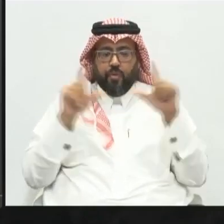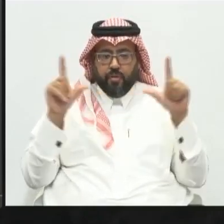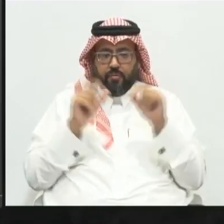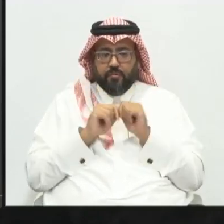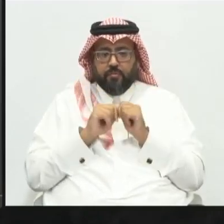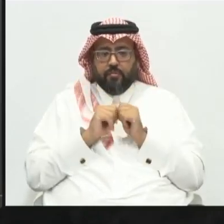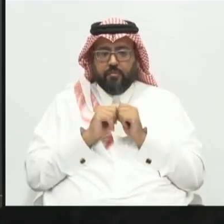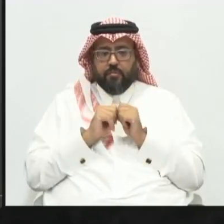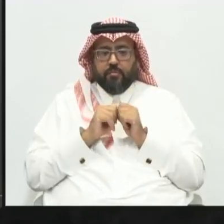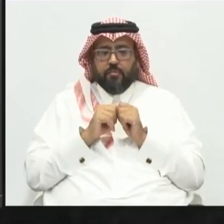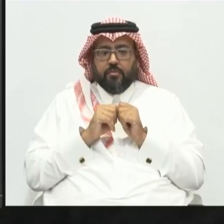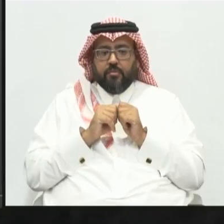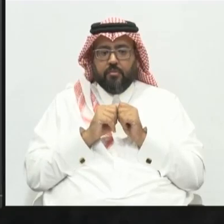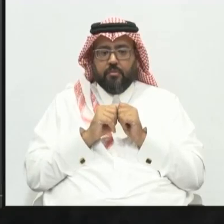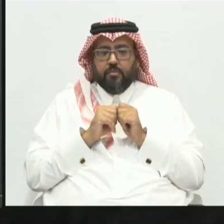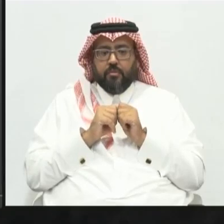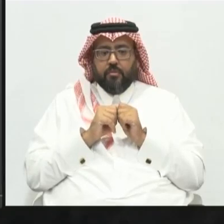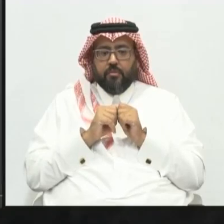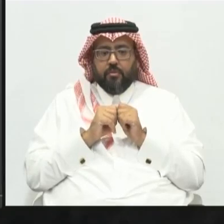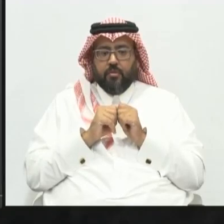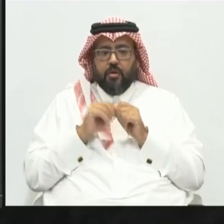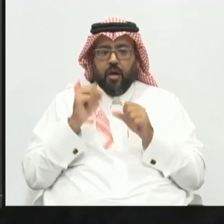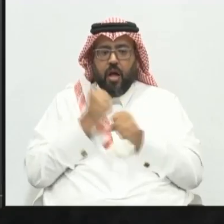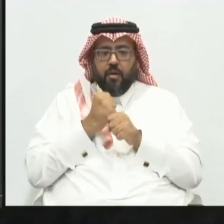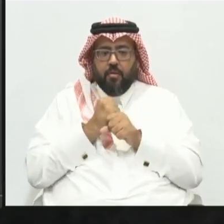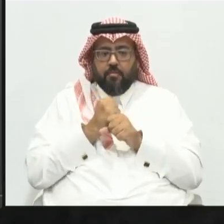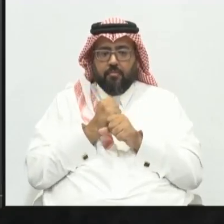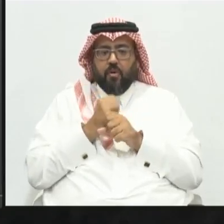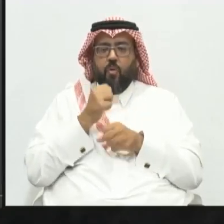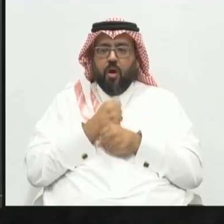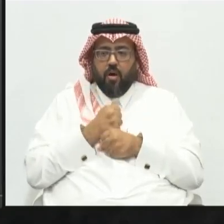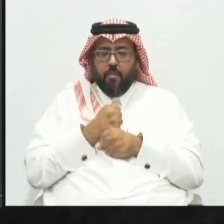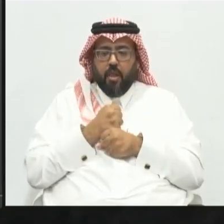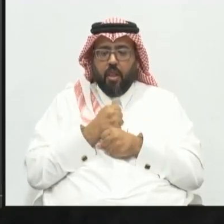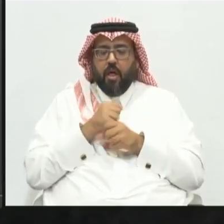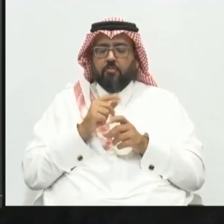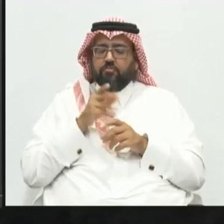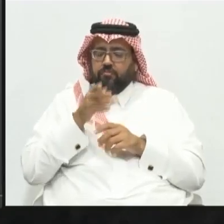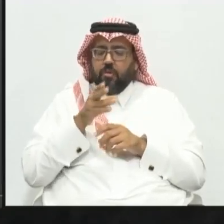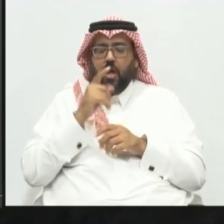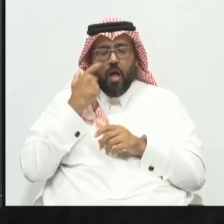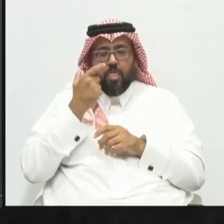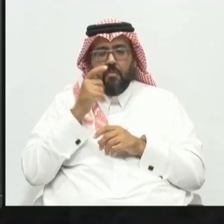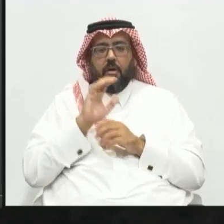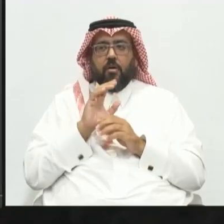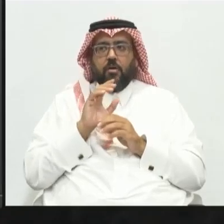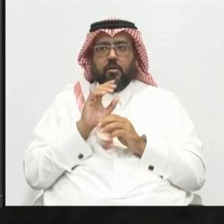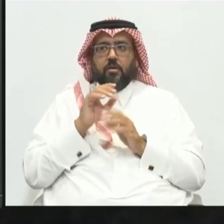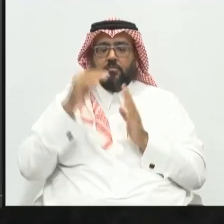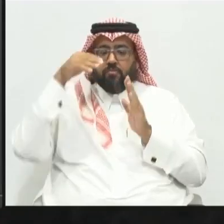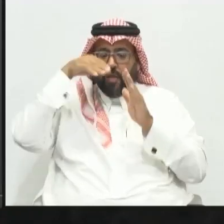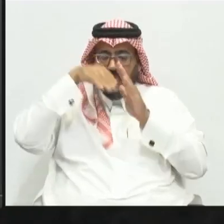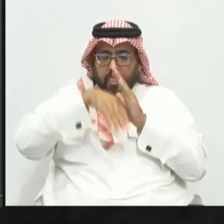ووضح فيها جانب باما بقيام بعمل او الامتناع عن عن عمل هذه المواد القانونيه تجد انها